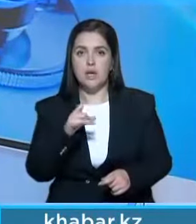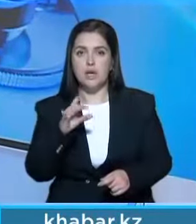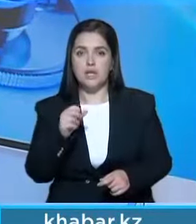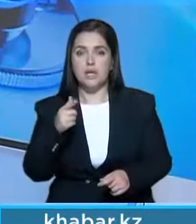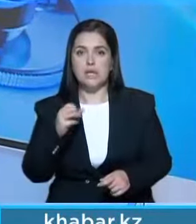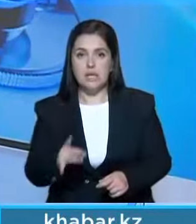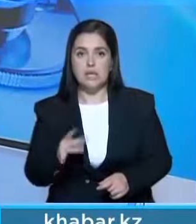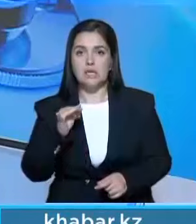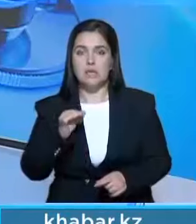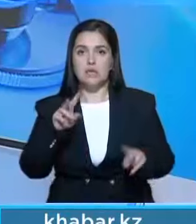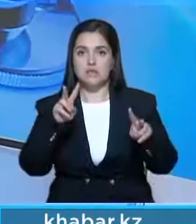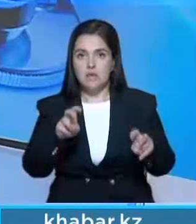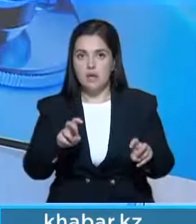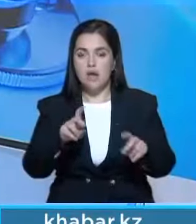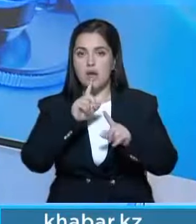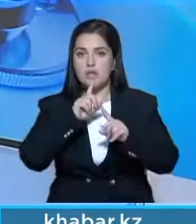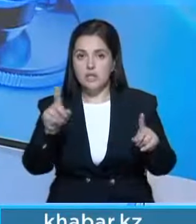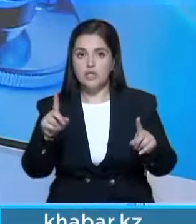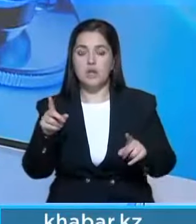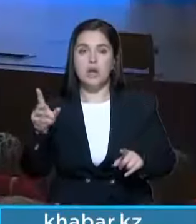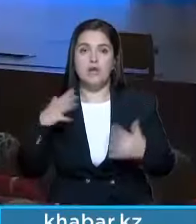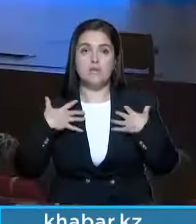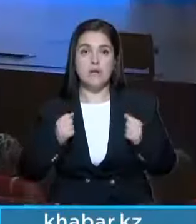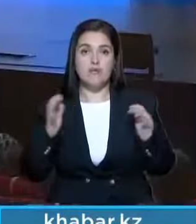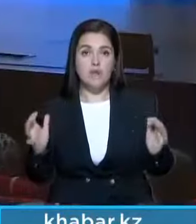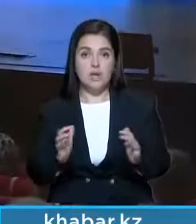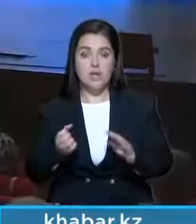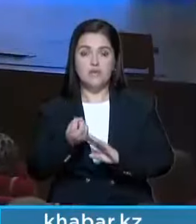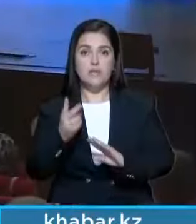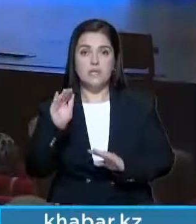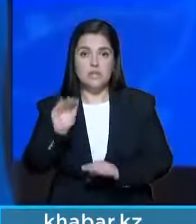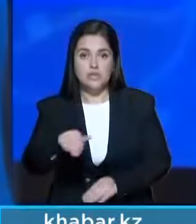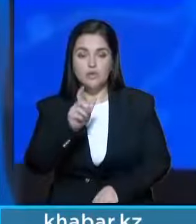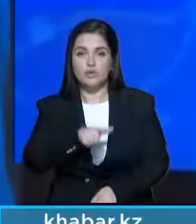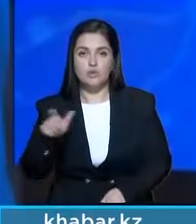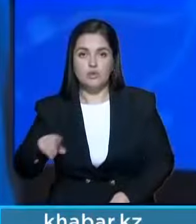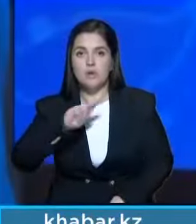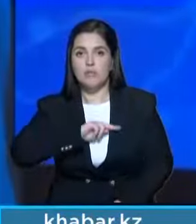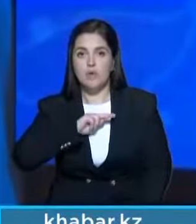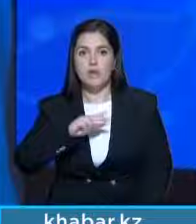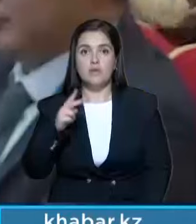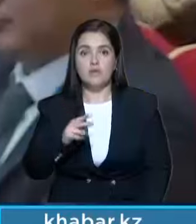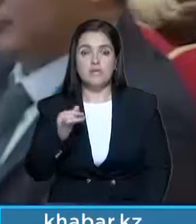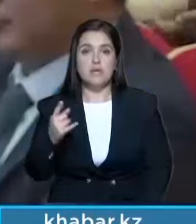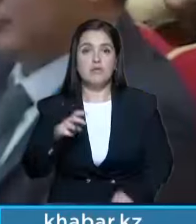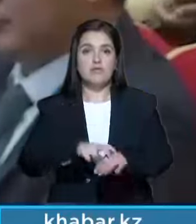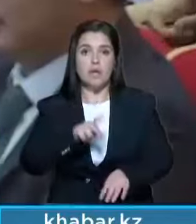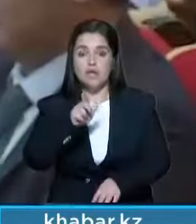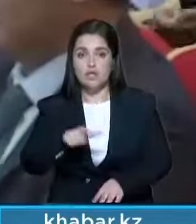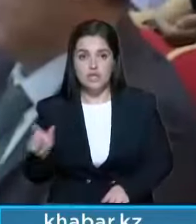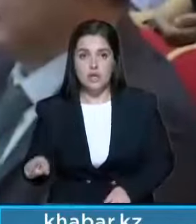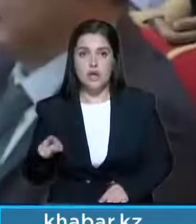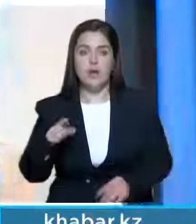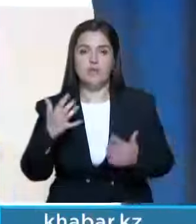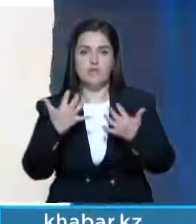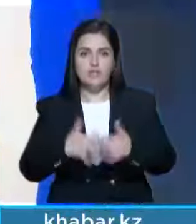и ведомственные знаки отличия. Всего же в сфере здравоохранения региона более 12 тысяч сотрудников и почти 2 тысячи из них – врачи.